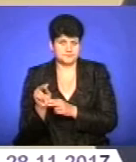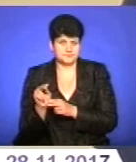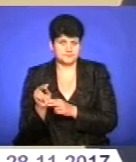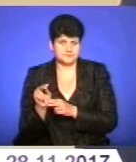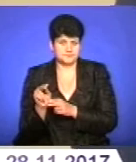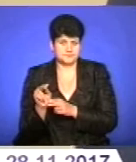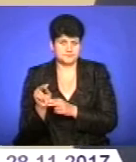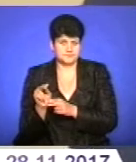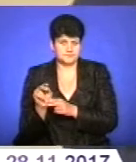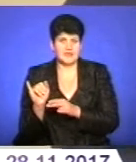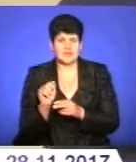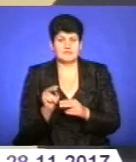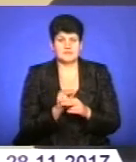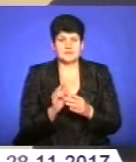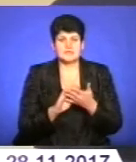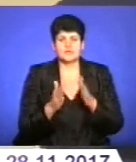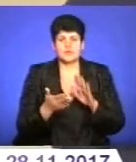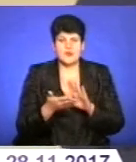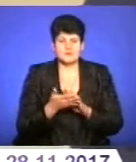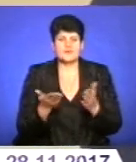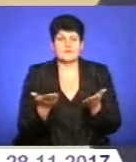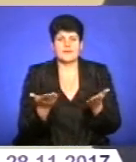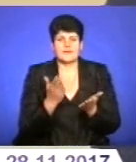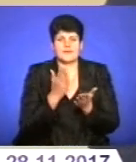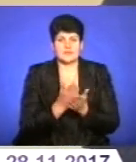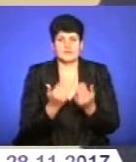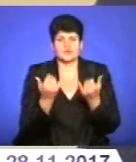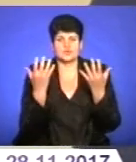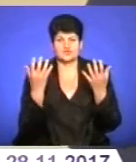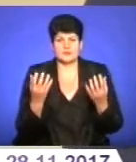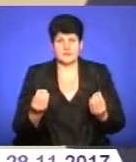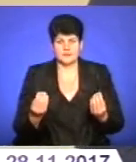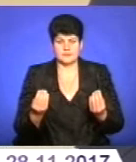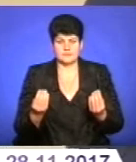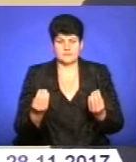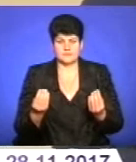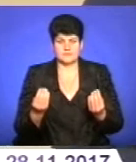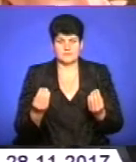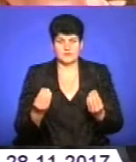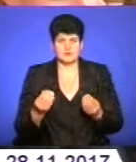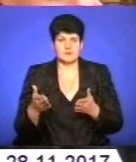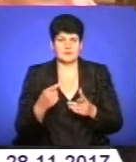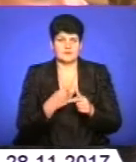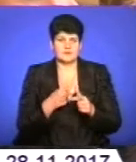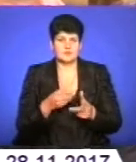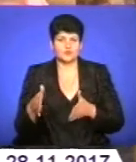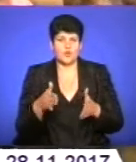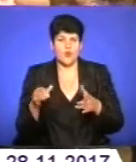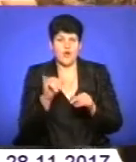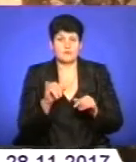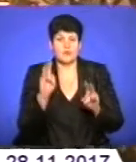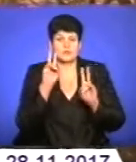і виправити ситуацію, яка є на сьогоднішній день дорога в нікуди. Акції